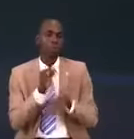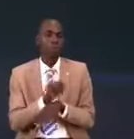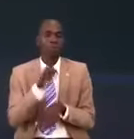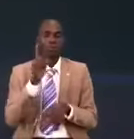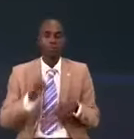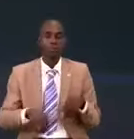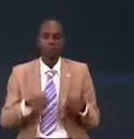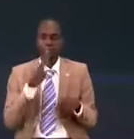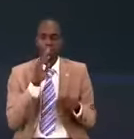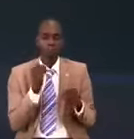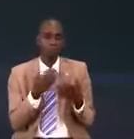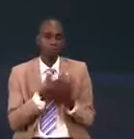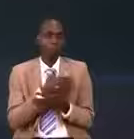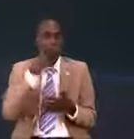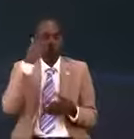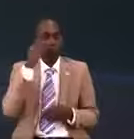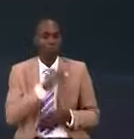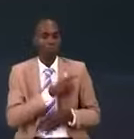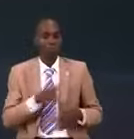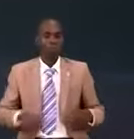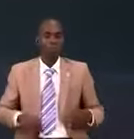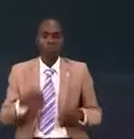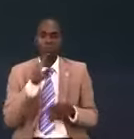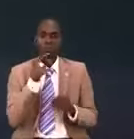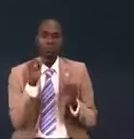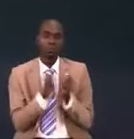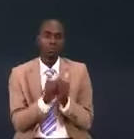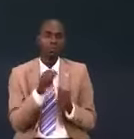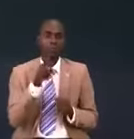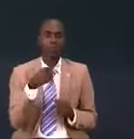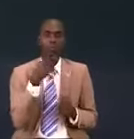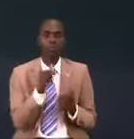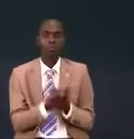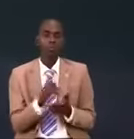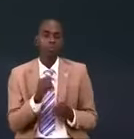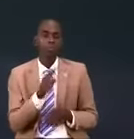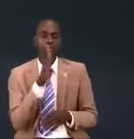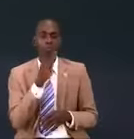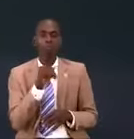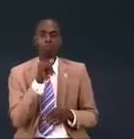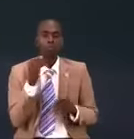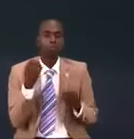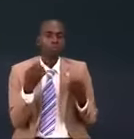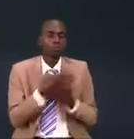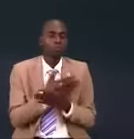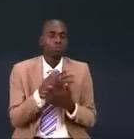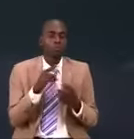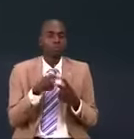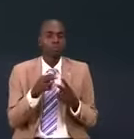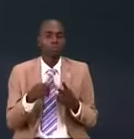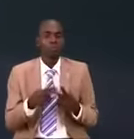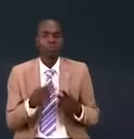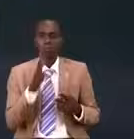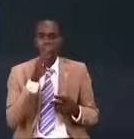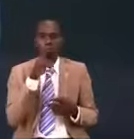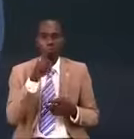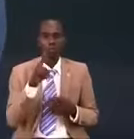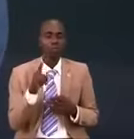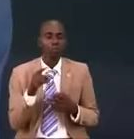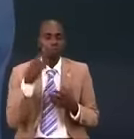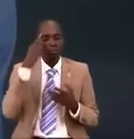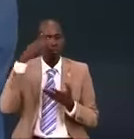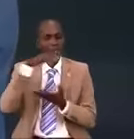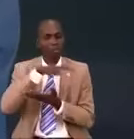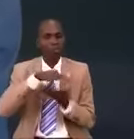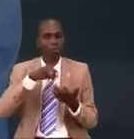ferai point et de t'épouvante point quand tu te ferais tu es confus ah est-ce que je suis